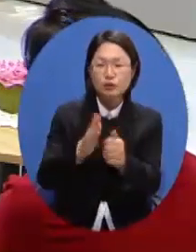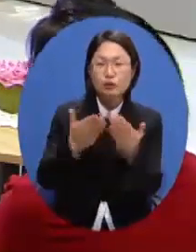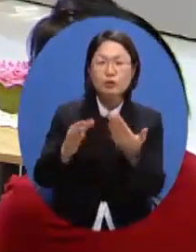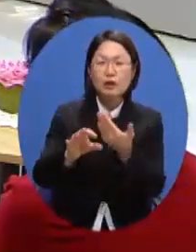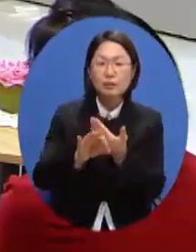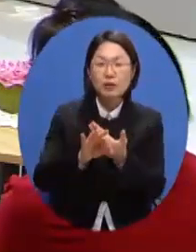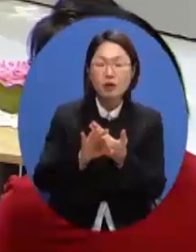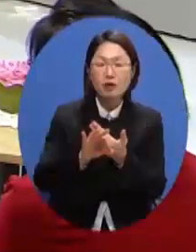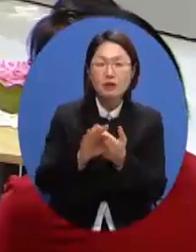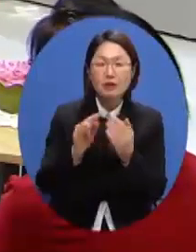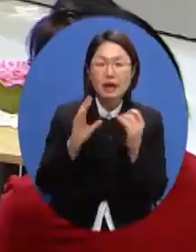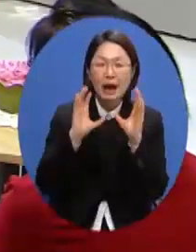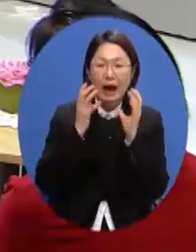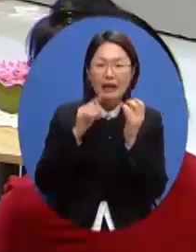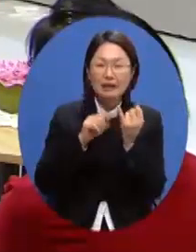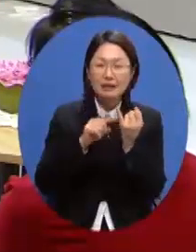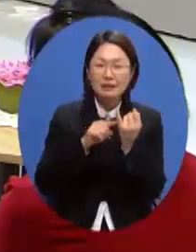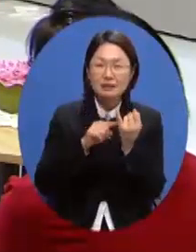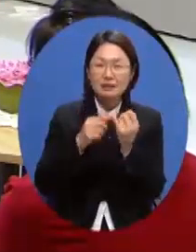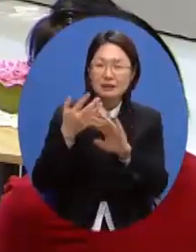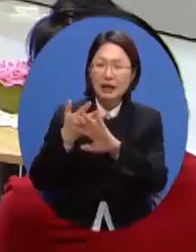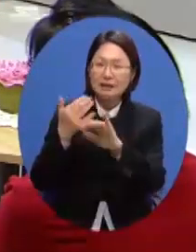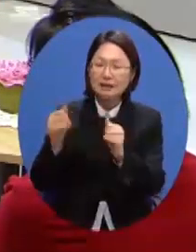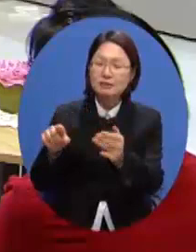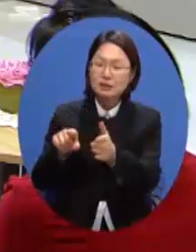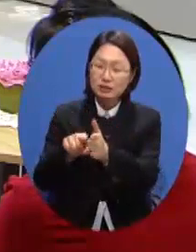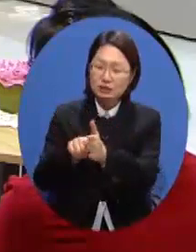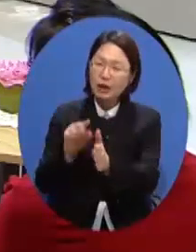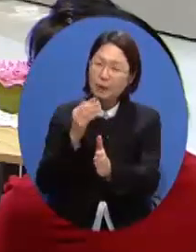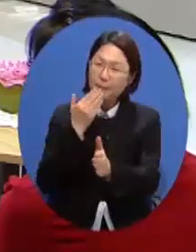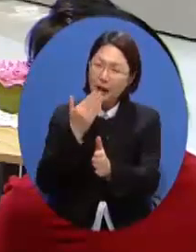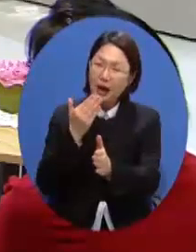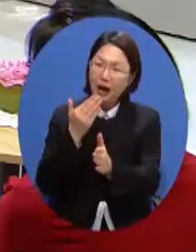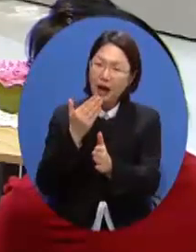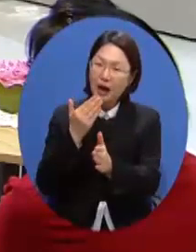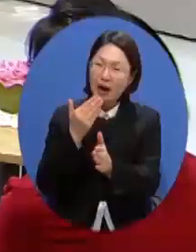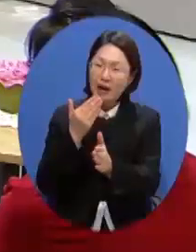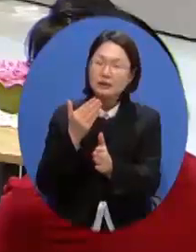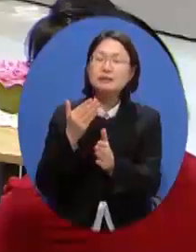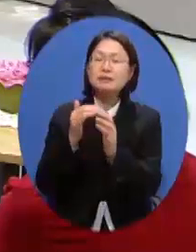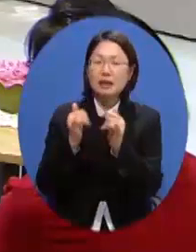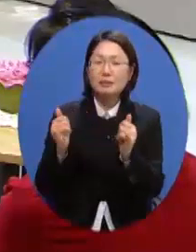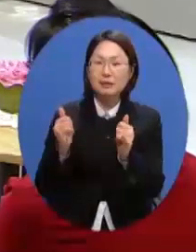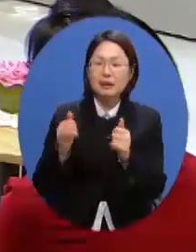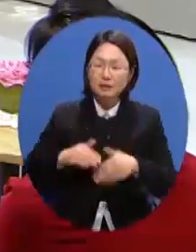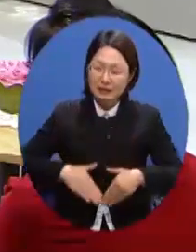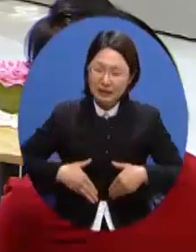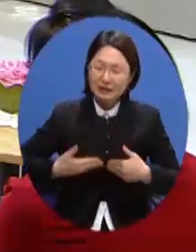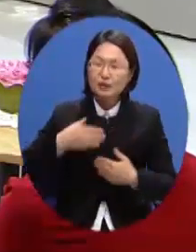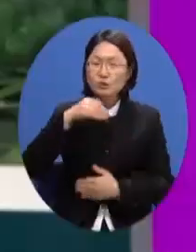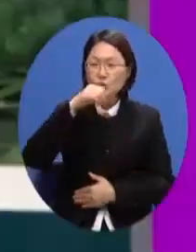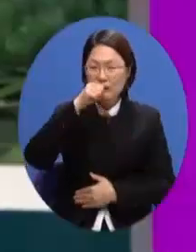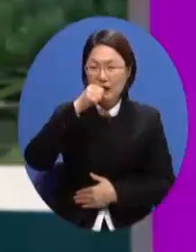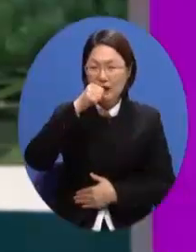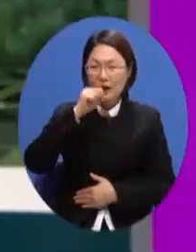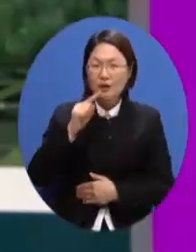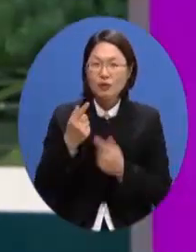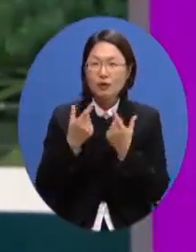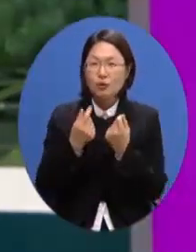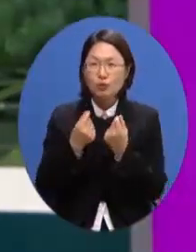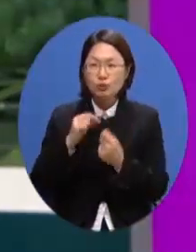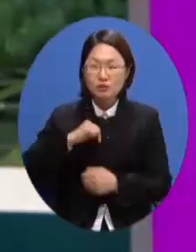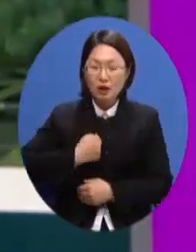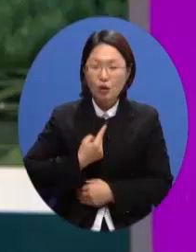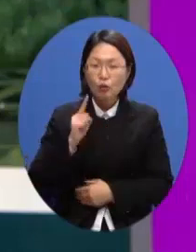타인 모델은 다른 사람은 신뢰할 만한 사람이야. 참 따뜻하고 좋은 사람이야. 그리고 자기가